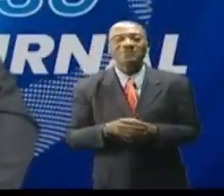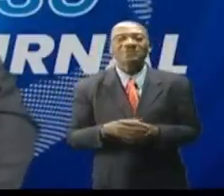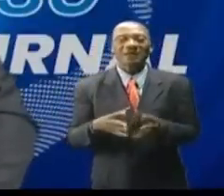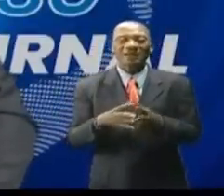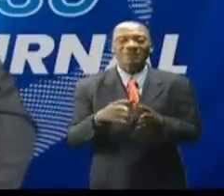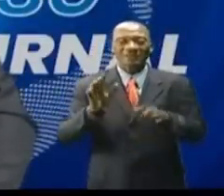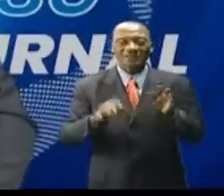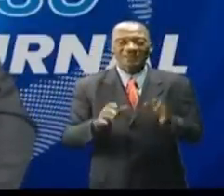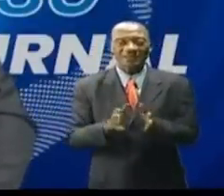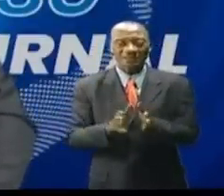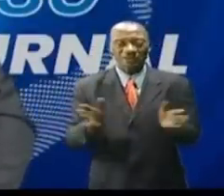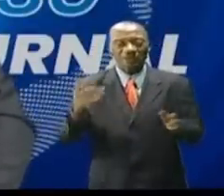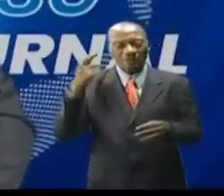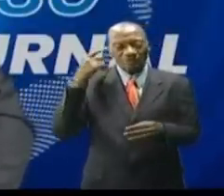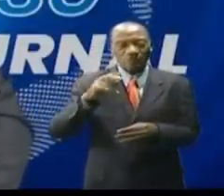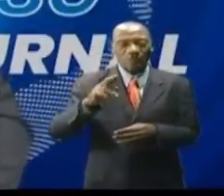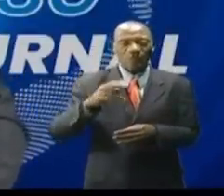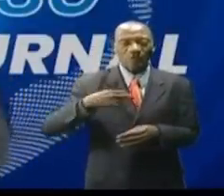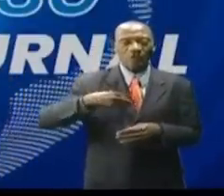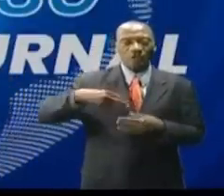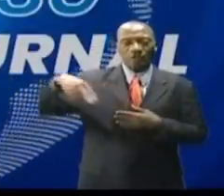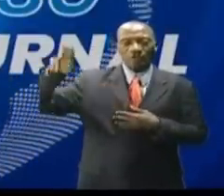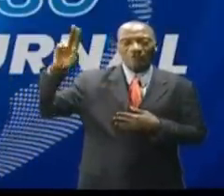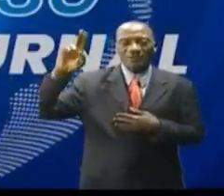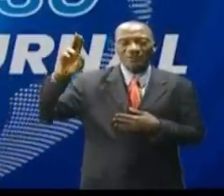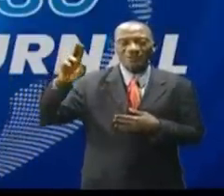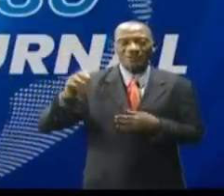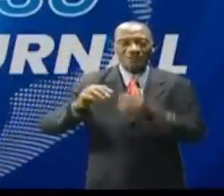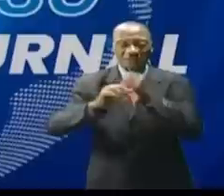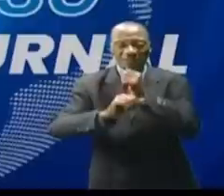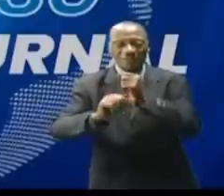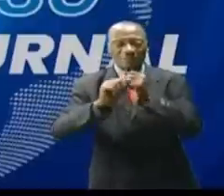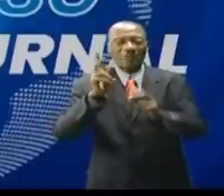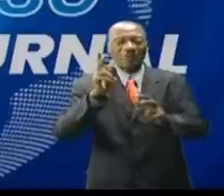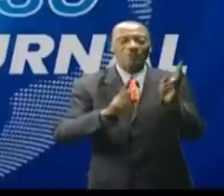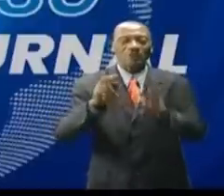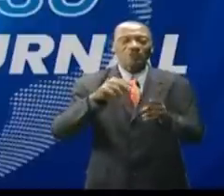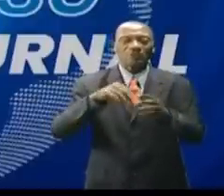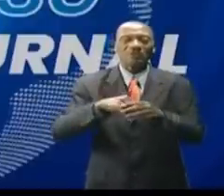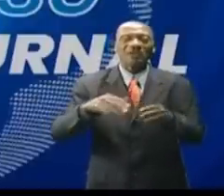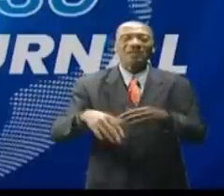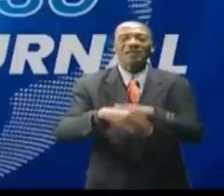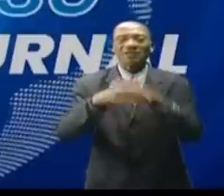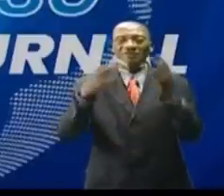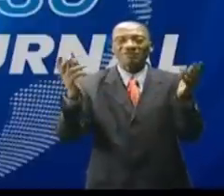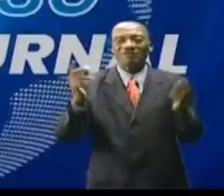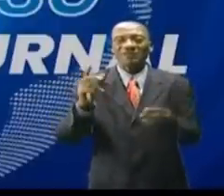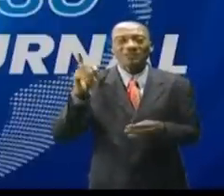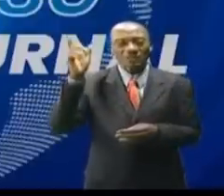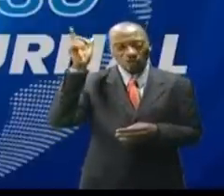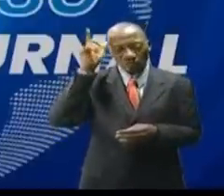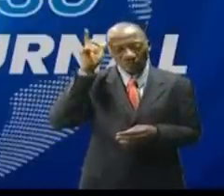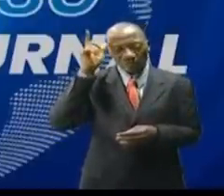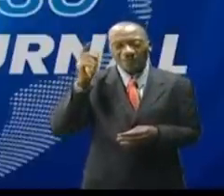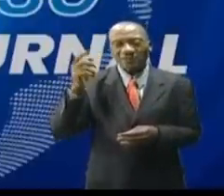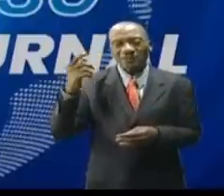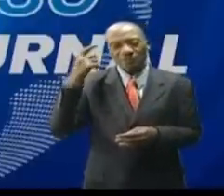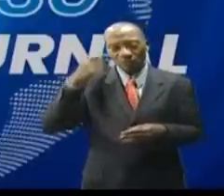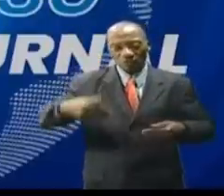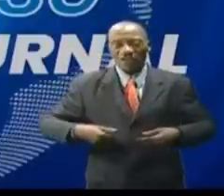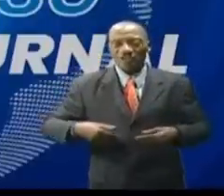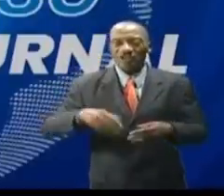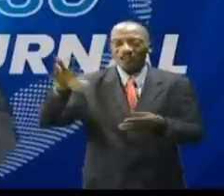général de l'UDPS qui a sensibilisé la population de la ville de Lubumbashi sur l'utilité de s'enrôler dans l'armée